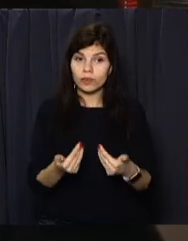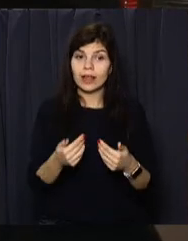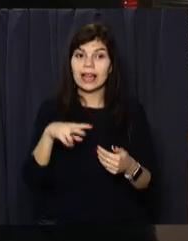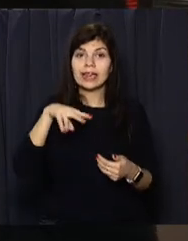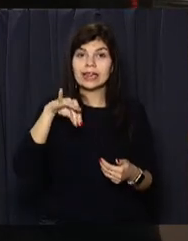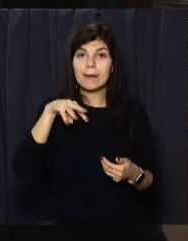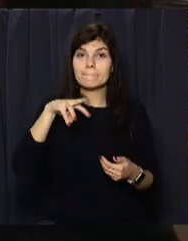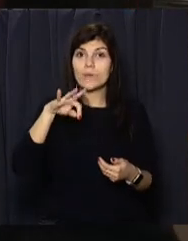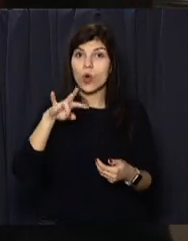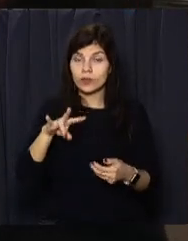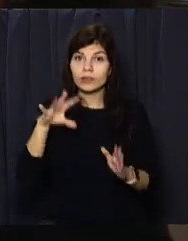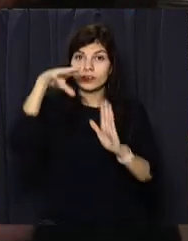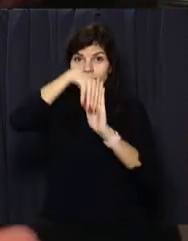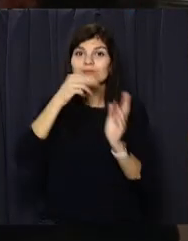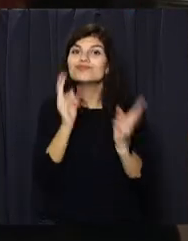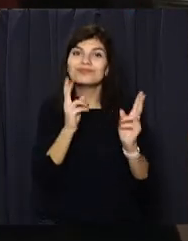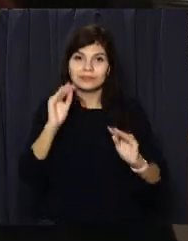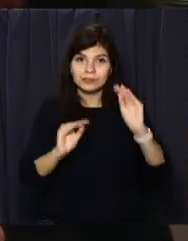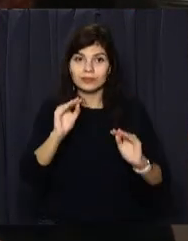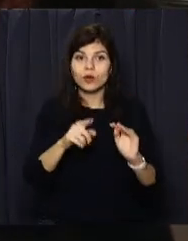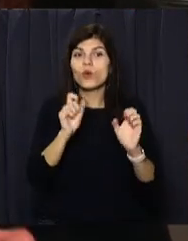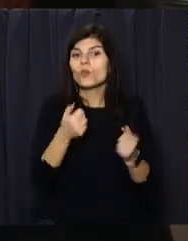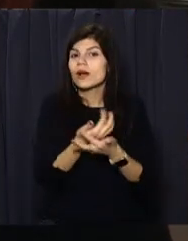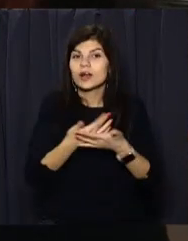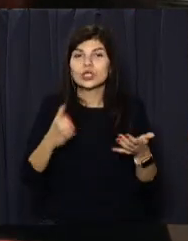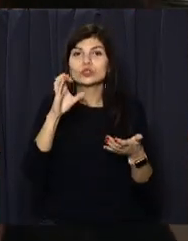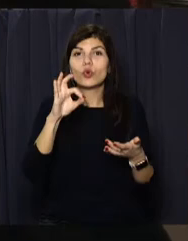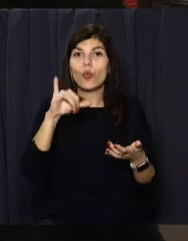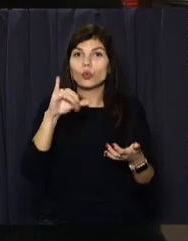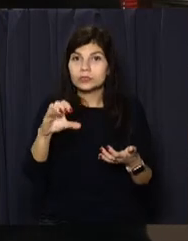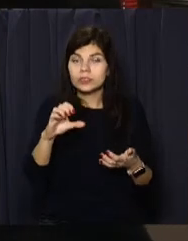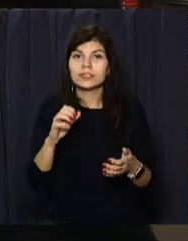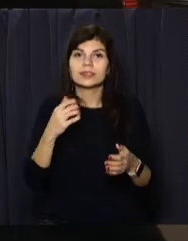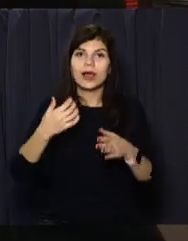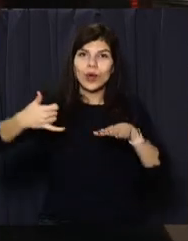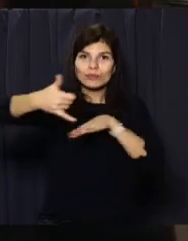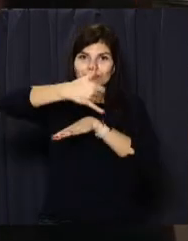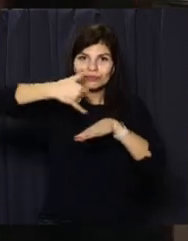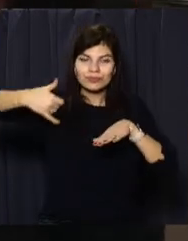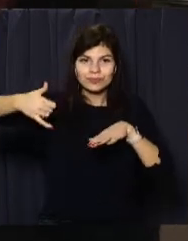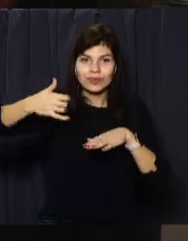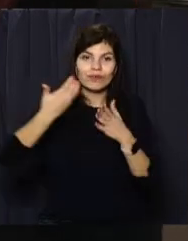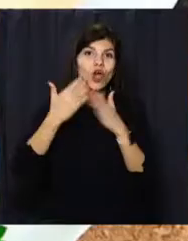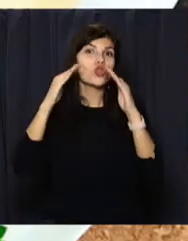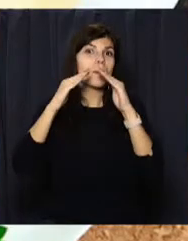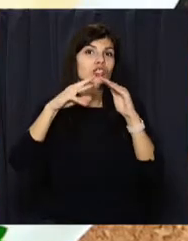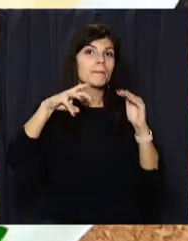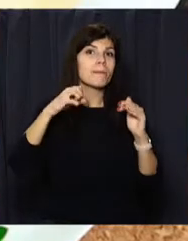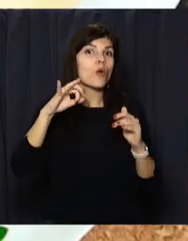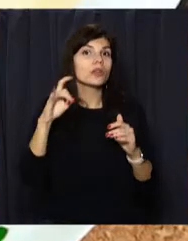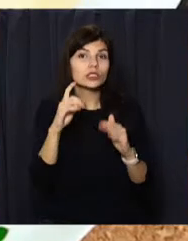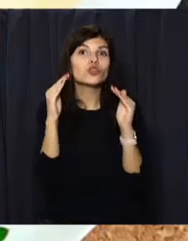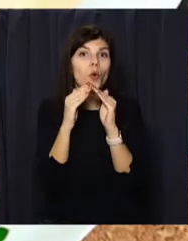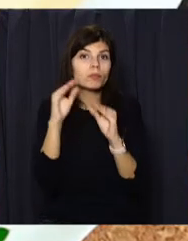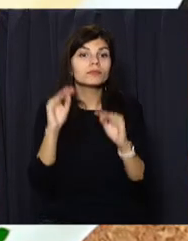у новорічних стравах. Ми можемо з них готувати різноманітні соуси, заправки, наприклад, той же самий домашній майонез. Рецепт